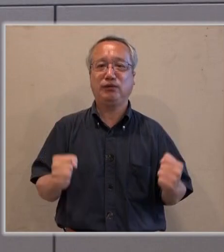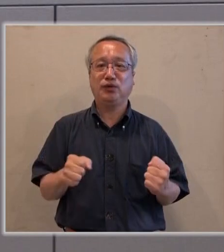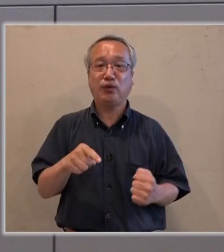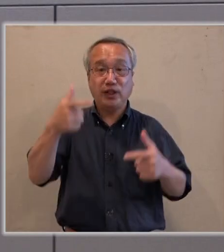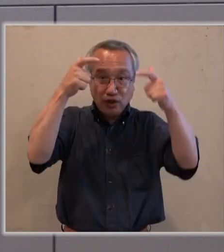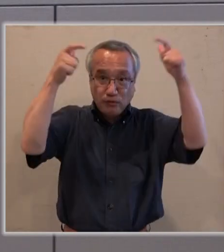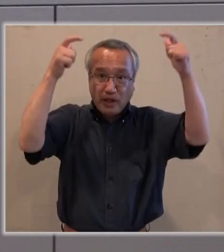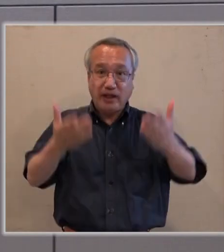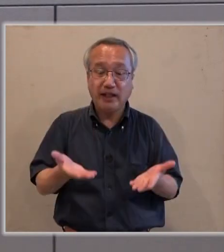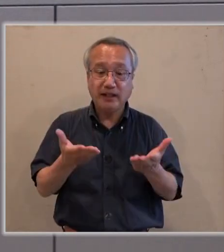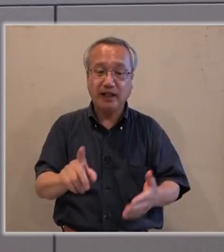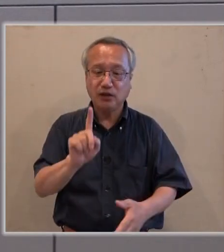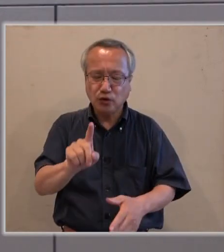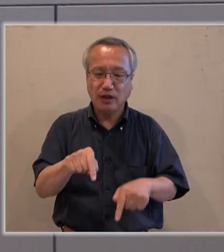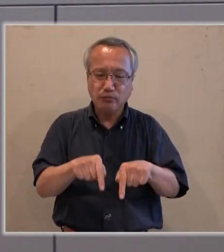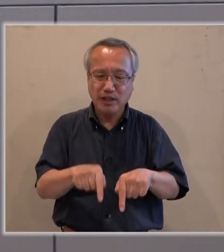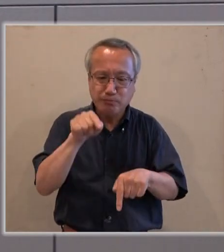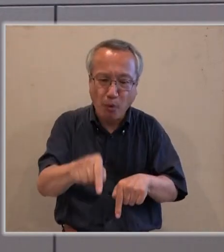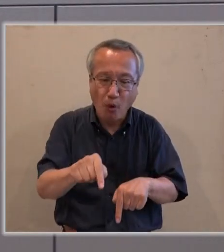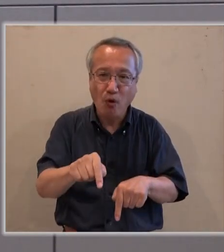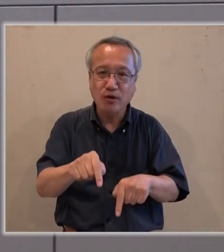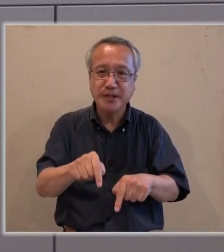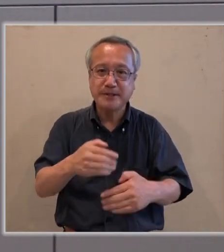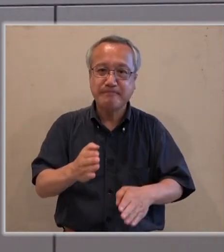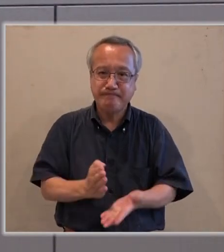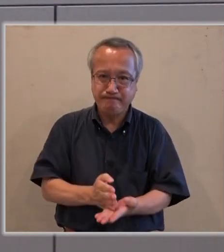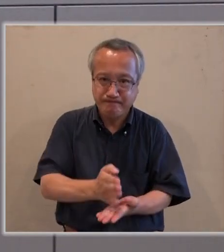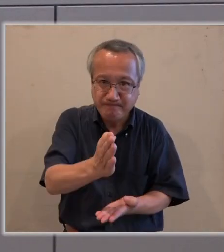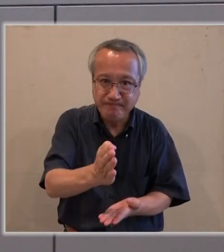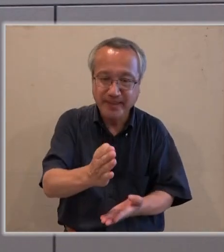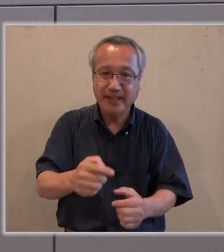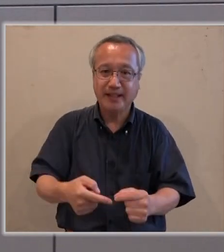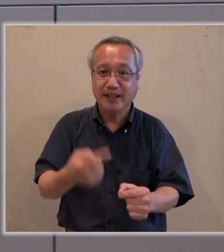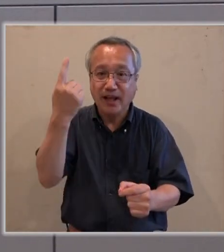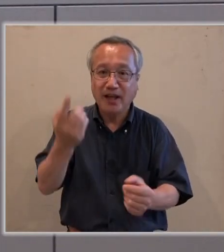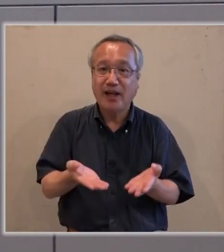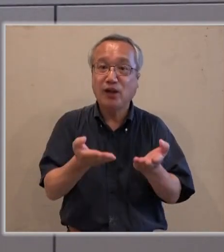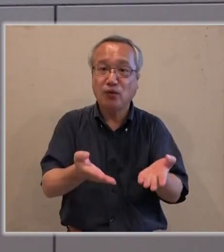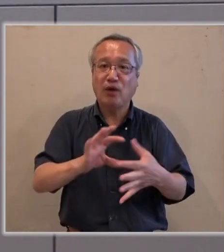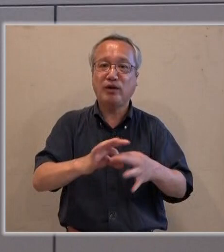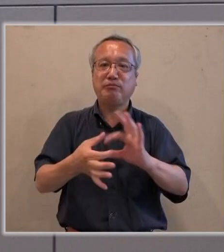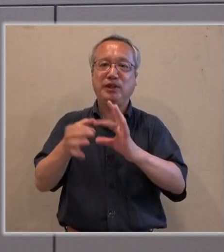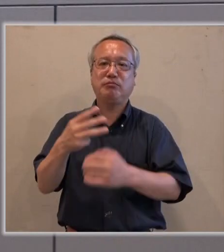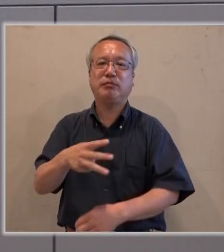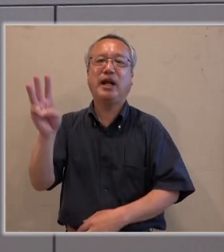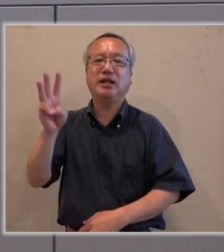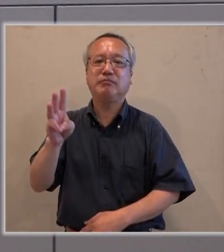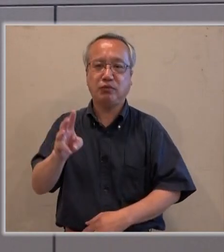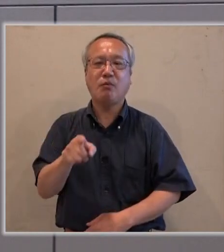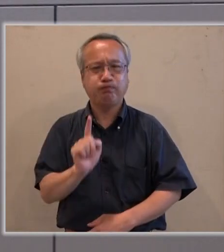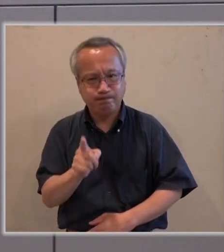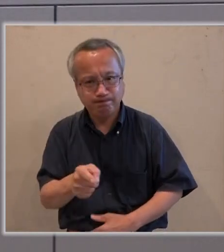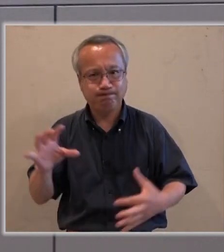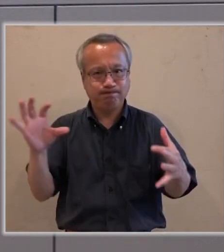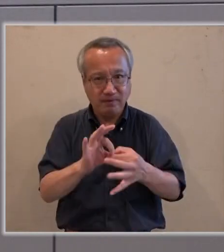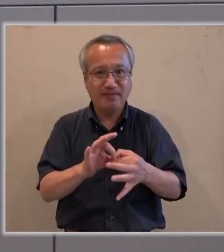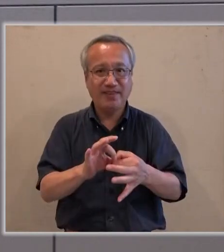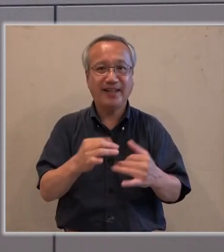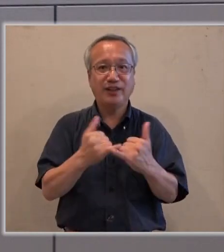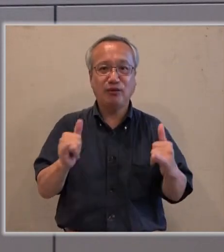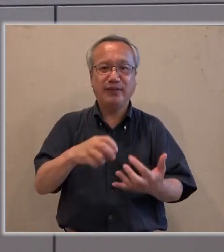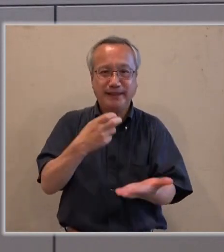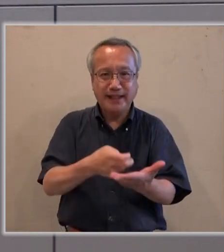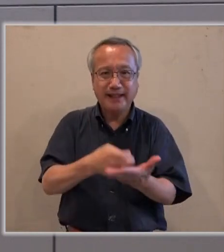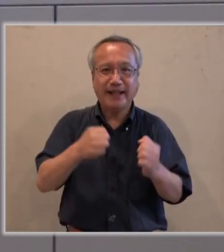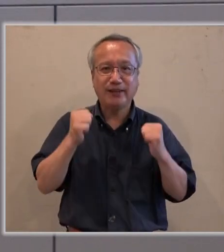り、ちょっとでも一歩を踏み出すきっかけを作るのがオリンピックパラリンピックに なる人も絶対にいると思います。